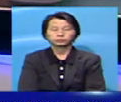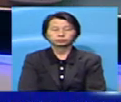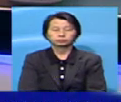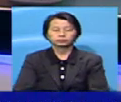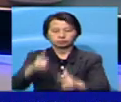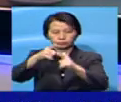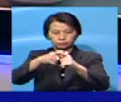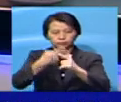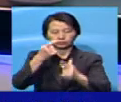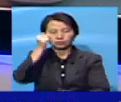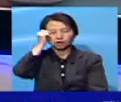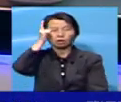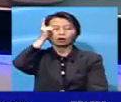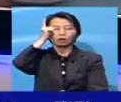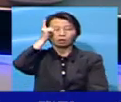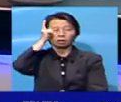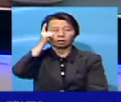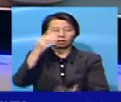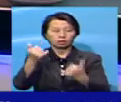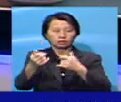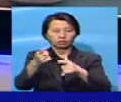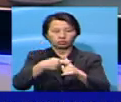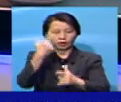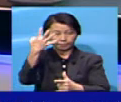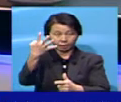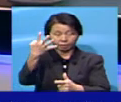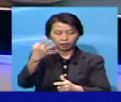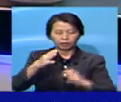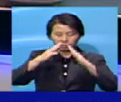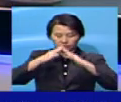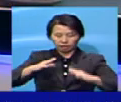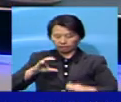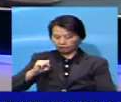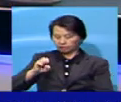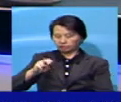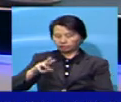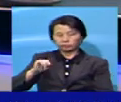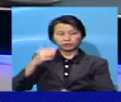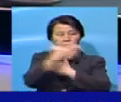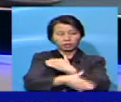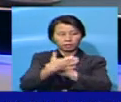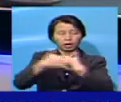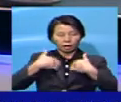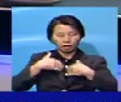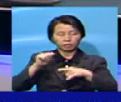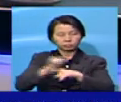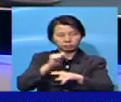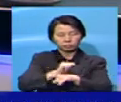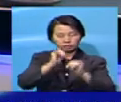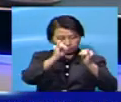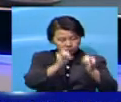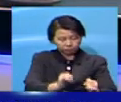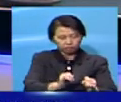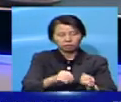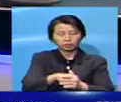Bersempena Bulan Kesedaran Autisma Sedunia sepanjang April, Balai Seni Negara menganjurkan pameran amal seni insani.